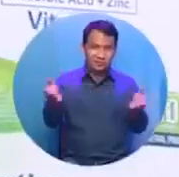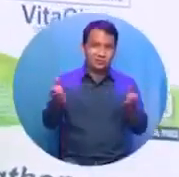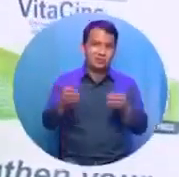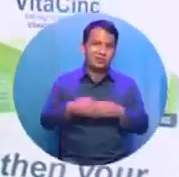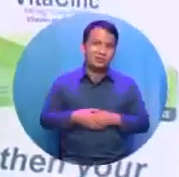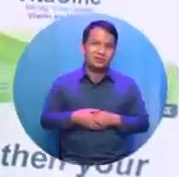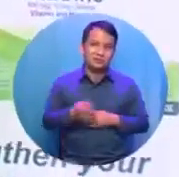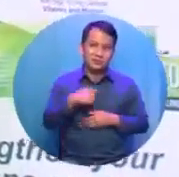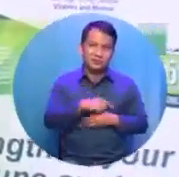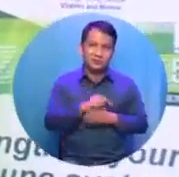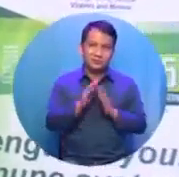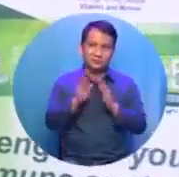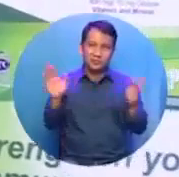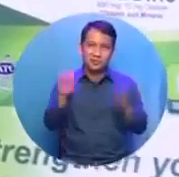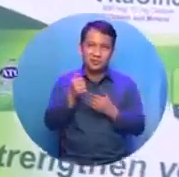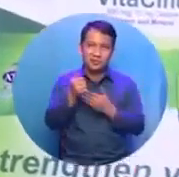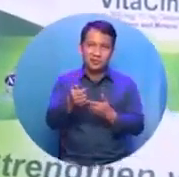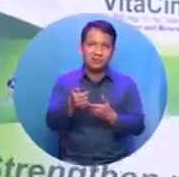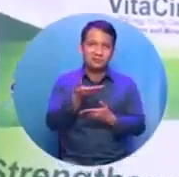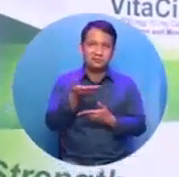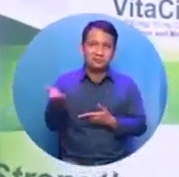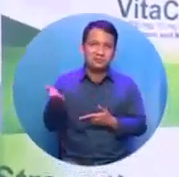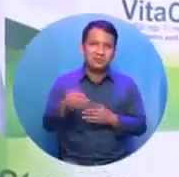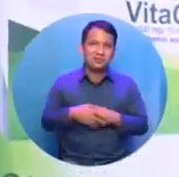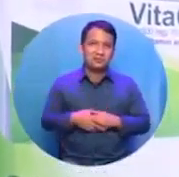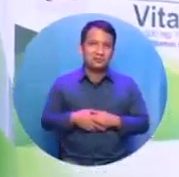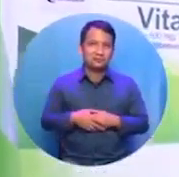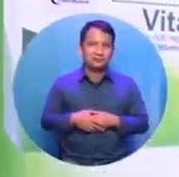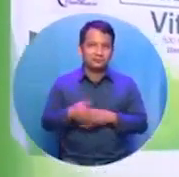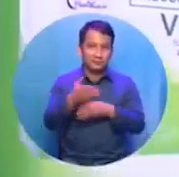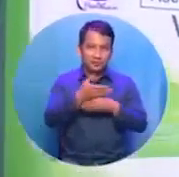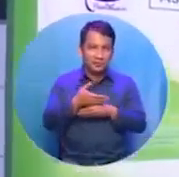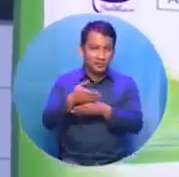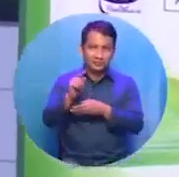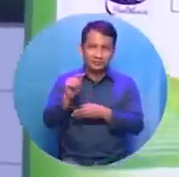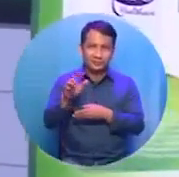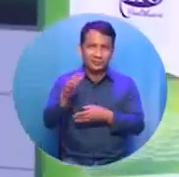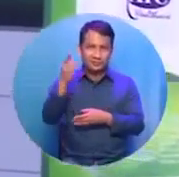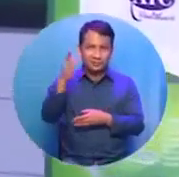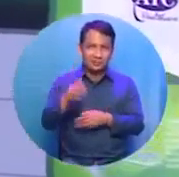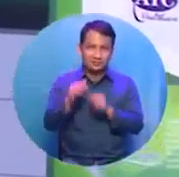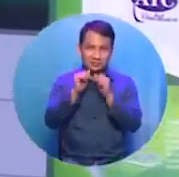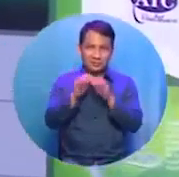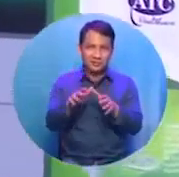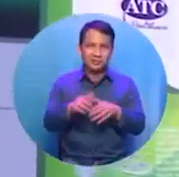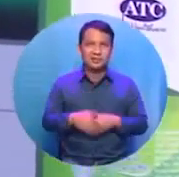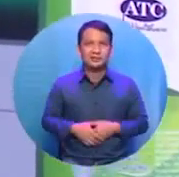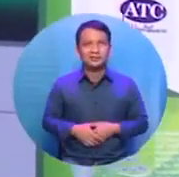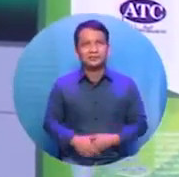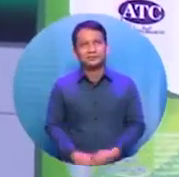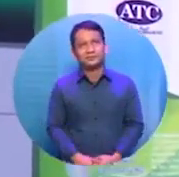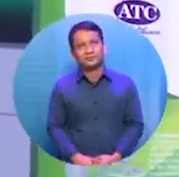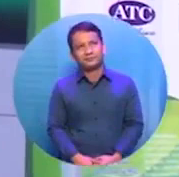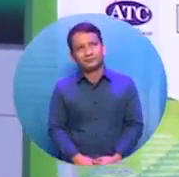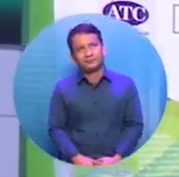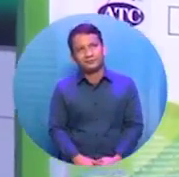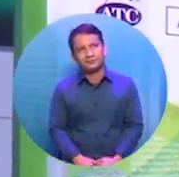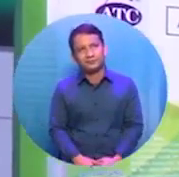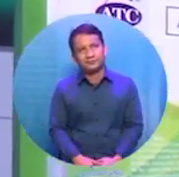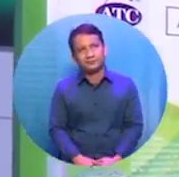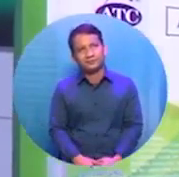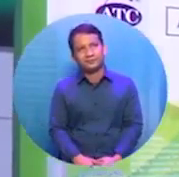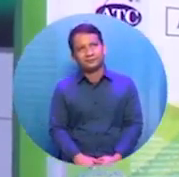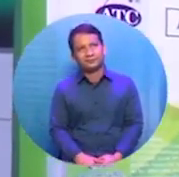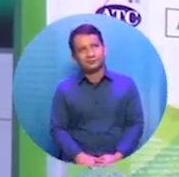ang nakuha mo sa aming grand tour. Maraming salamat po. Ingat po kayo palagi, madam. God bless. Thank you po, Sir Rafi. God bless